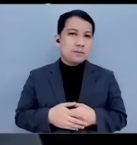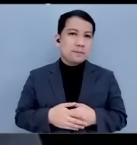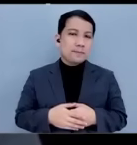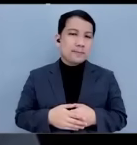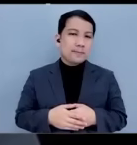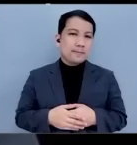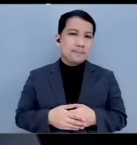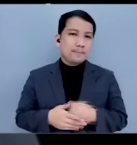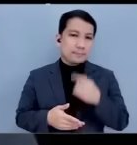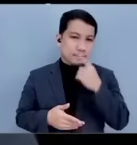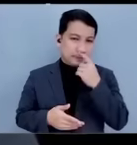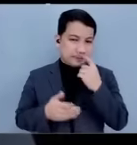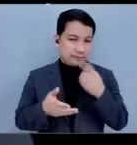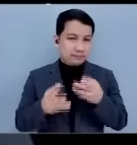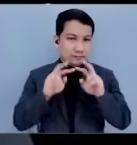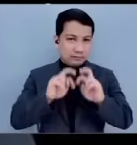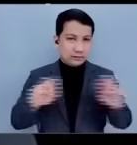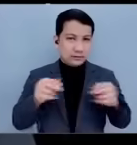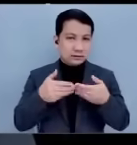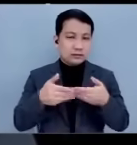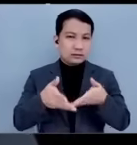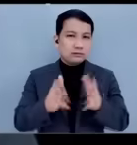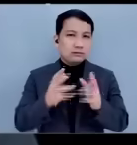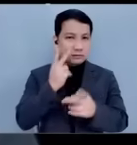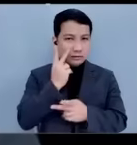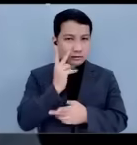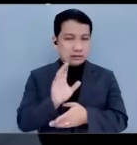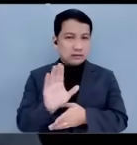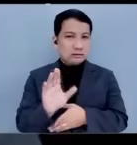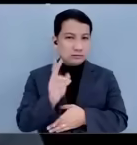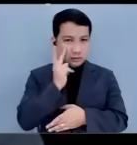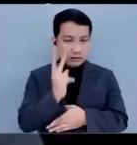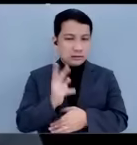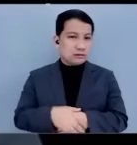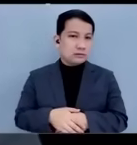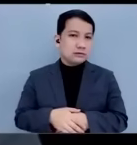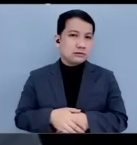like to let the investigators take a look at it and make their